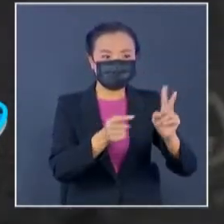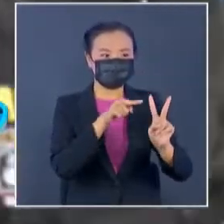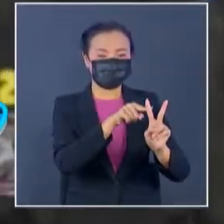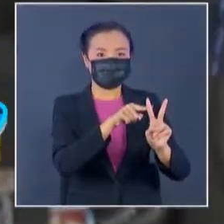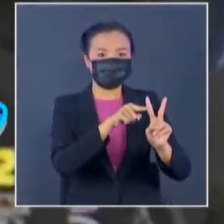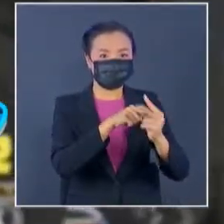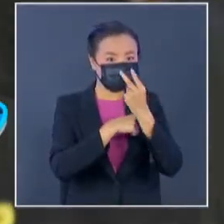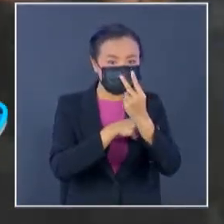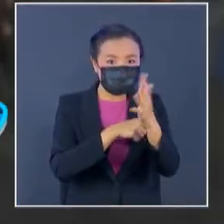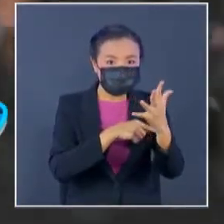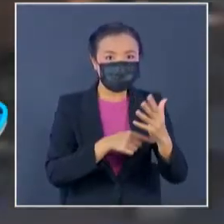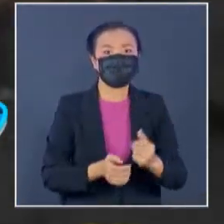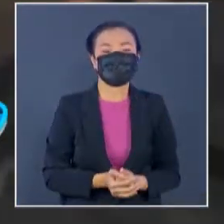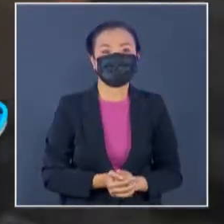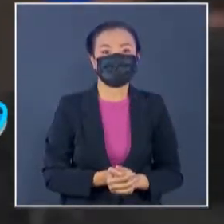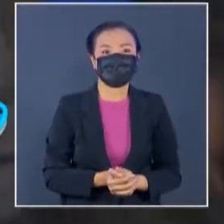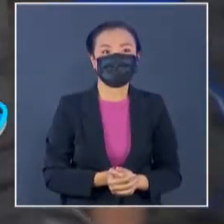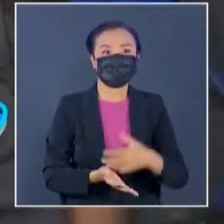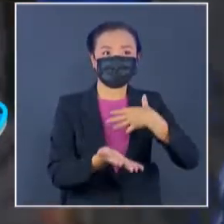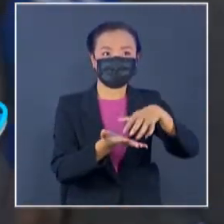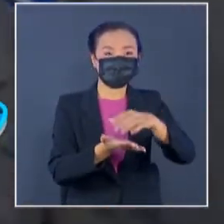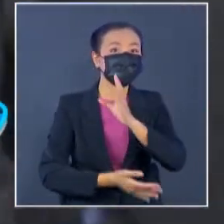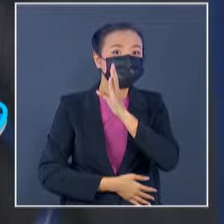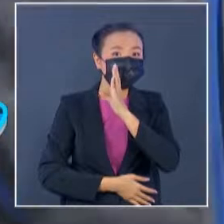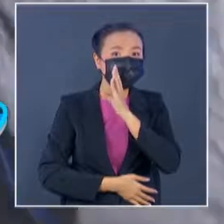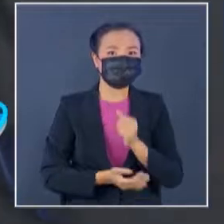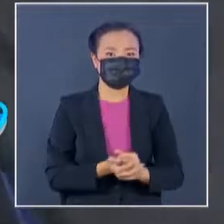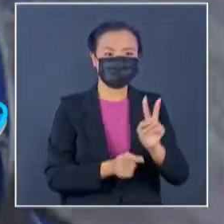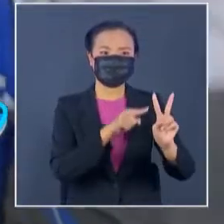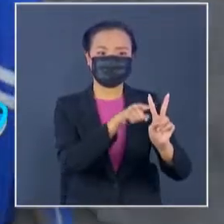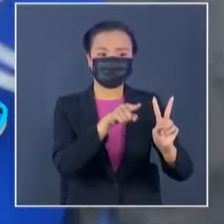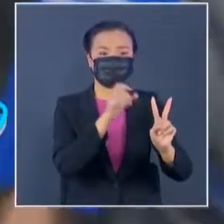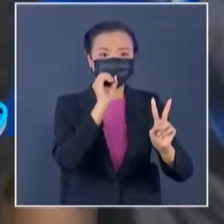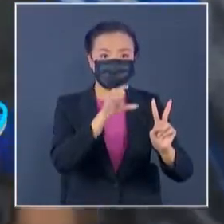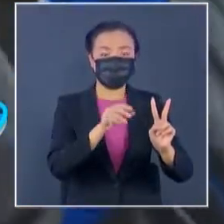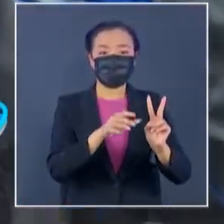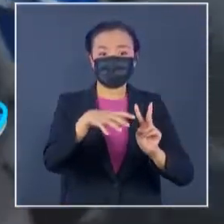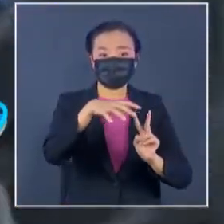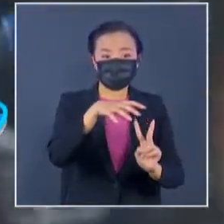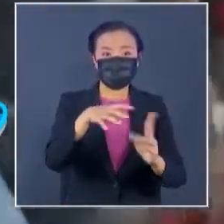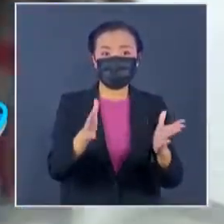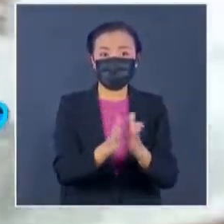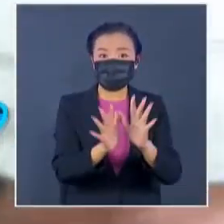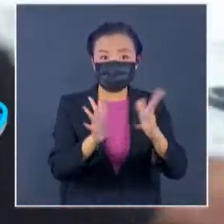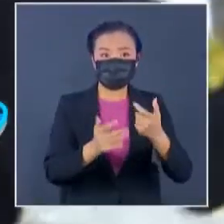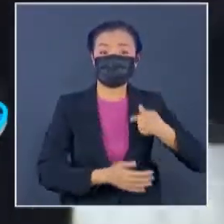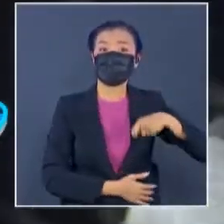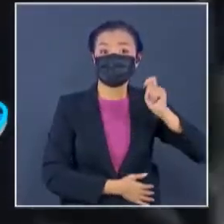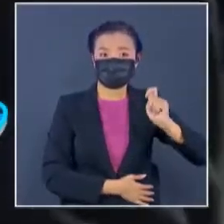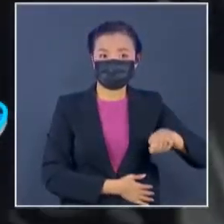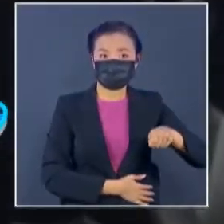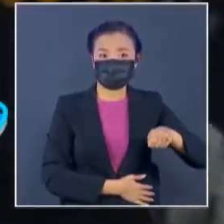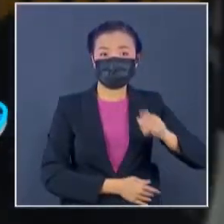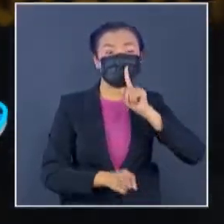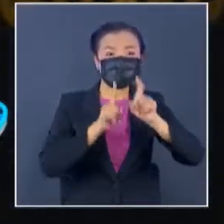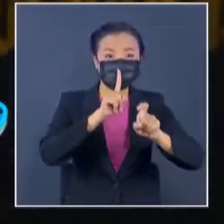2นายนั้นแล้วก็ให้การเท็จว่าไม่ได้อยู่ในเหตุการณ์ซึ่งประเด็นนี้ครับศาลรับว่าในชั้น